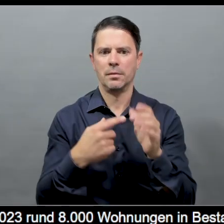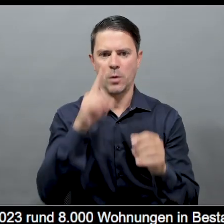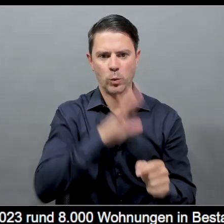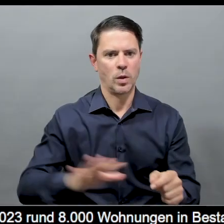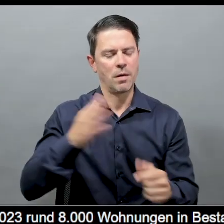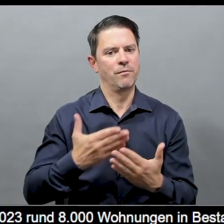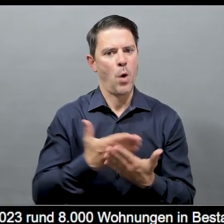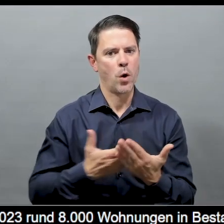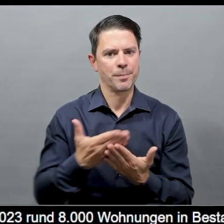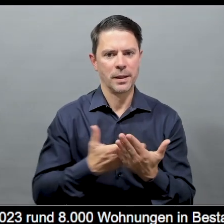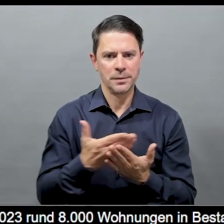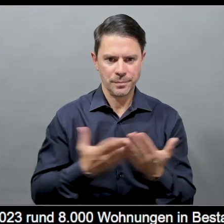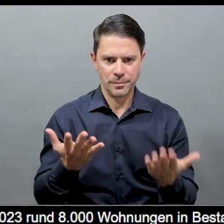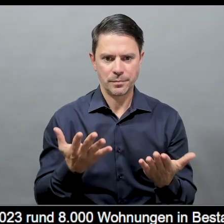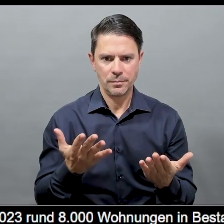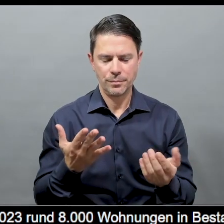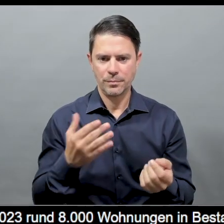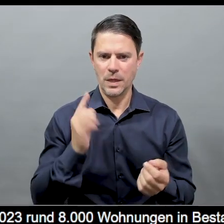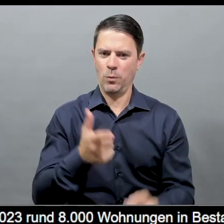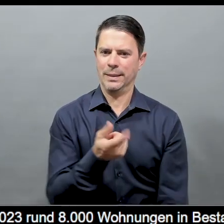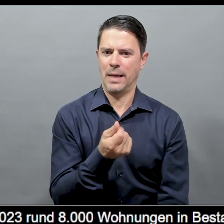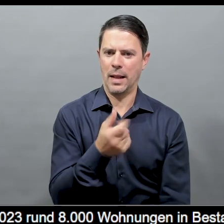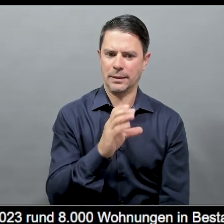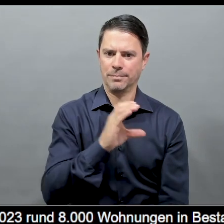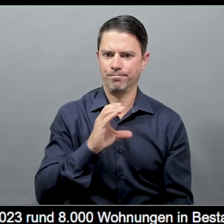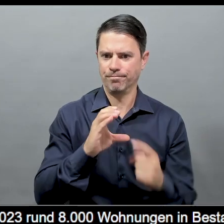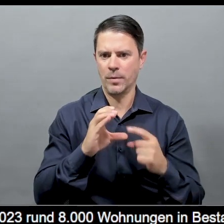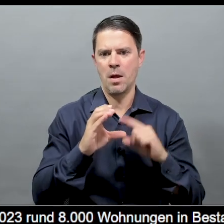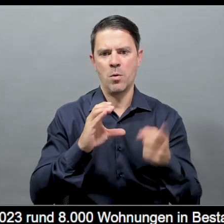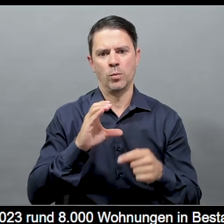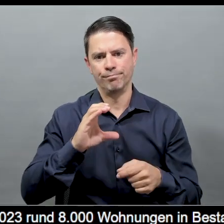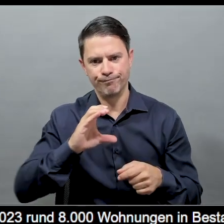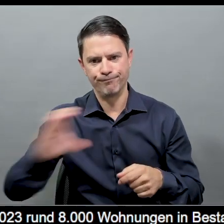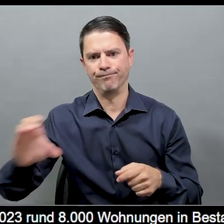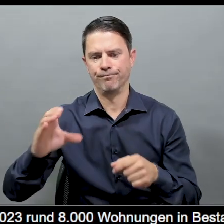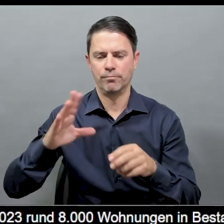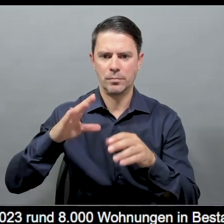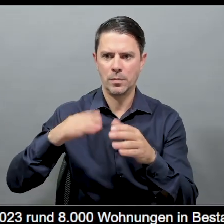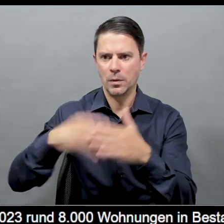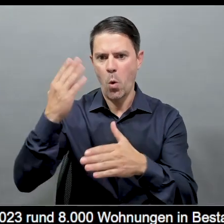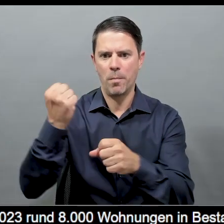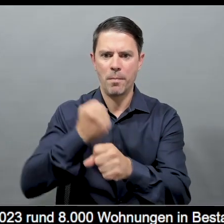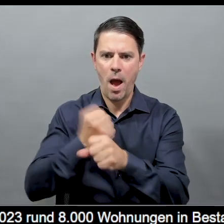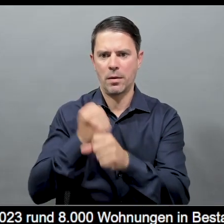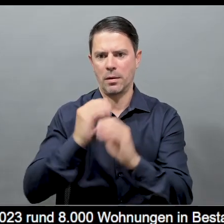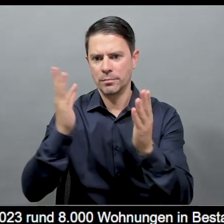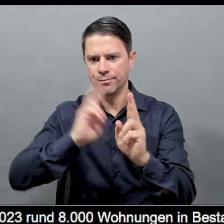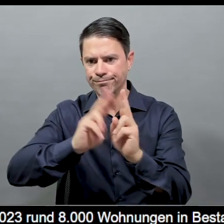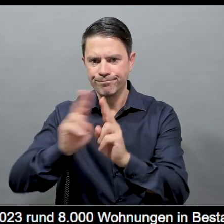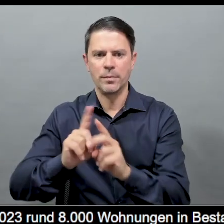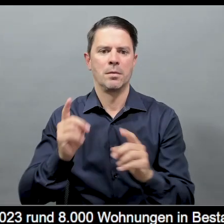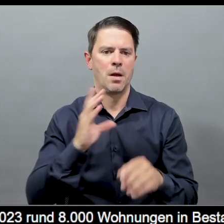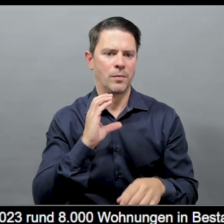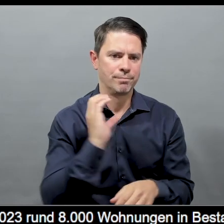ansprechen, mit beschlossen. Bei einem Mieterwechsel bleibt natürlich nicht die bestehende Miete dann